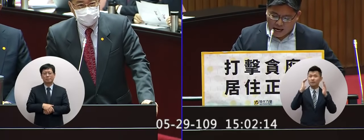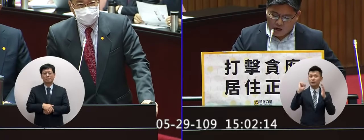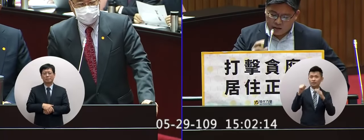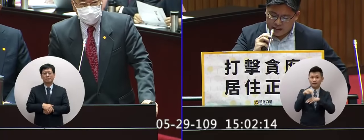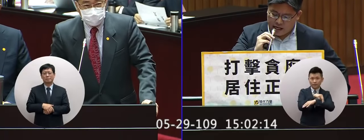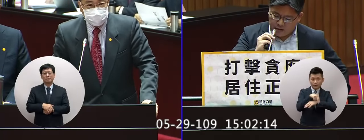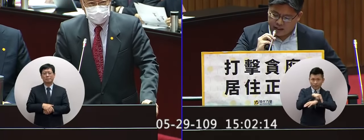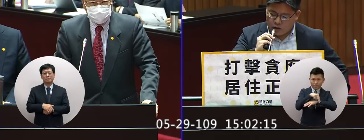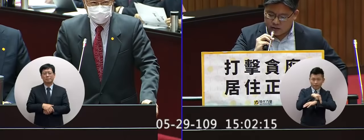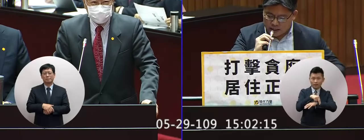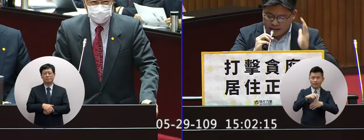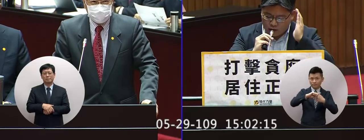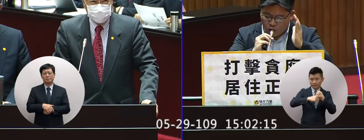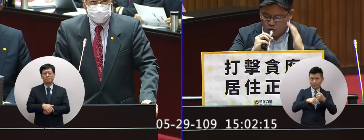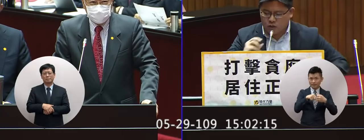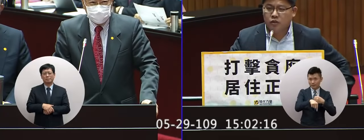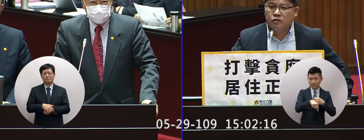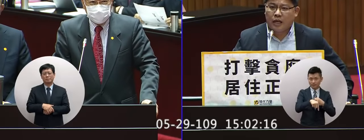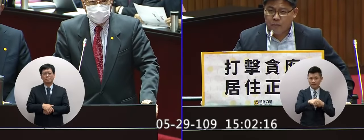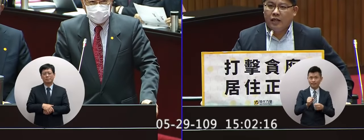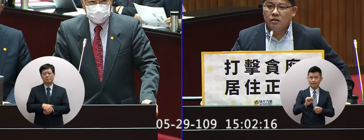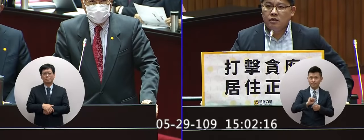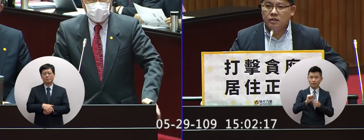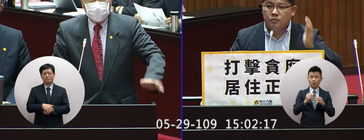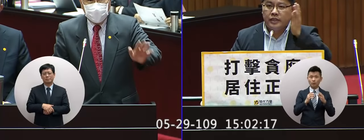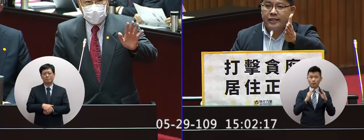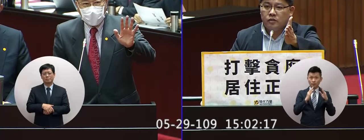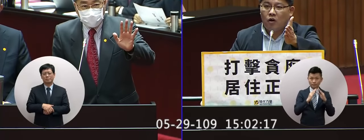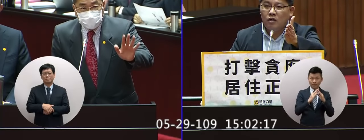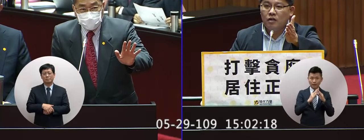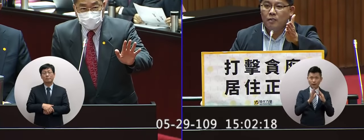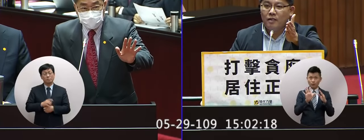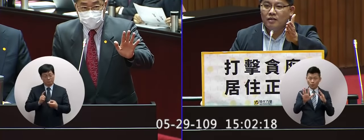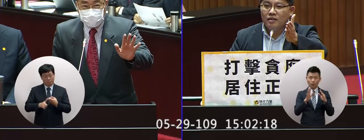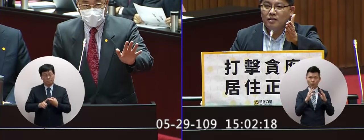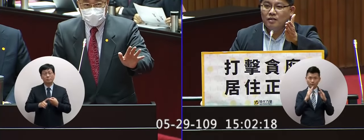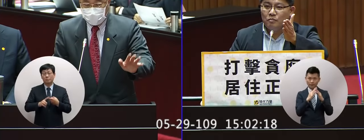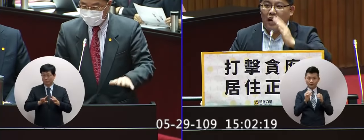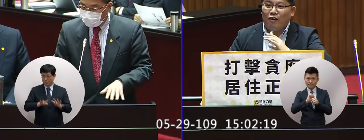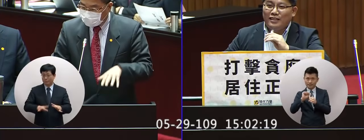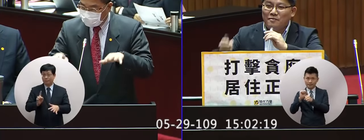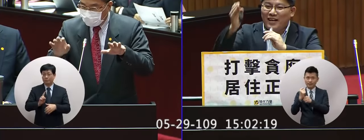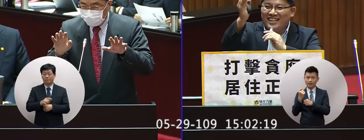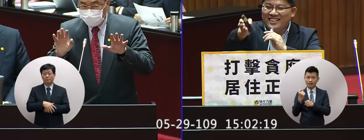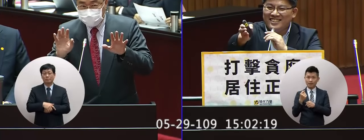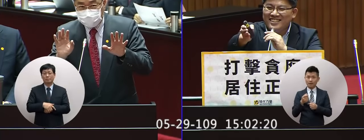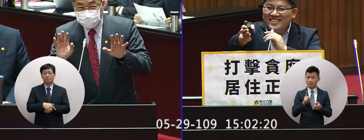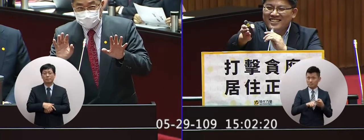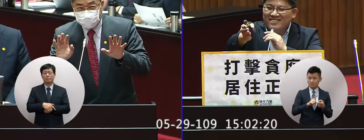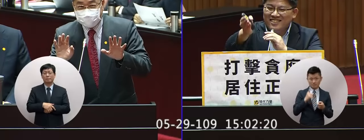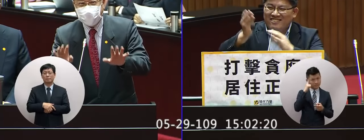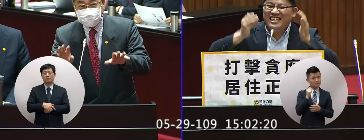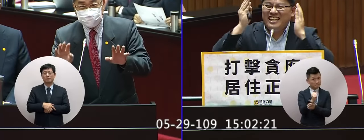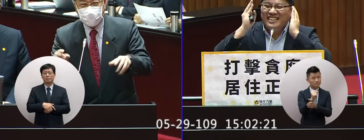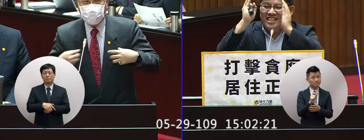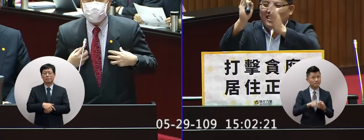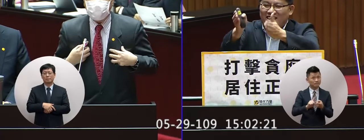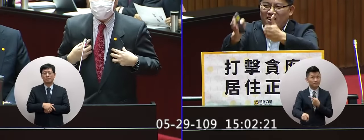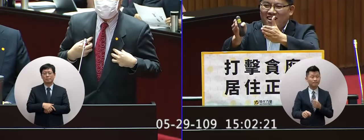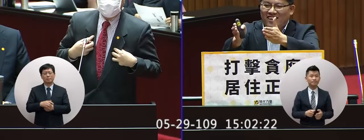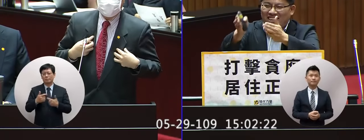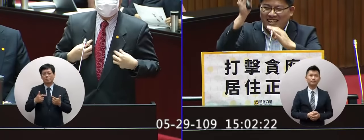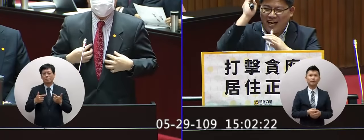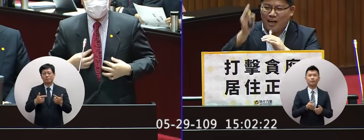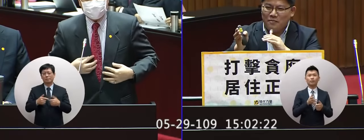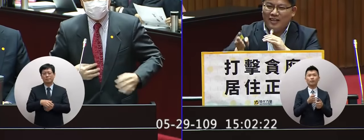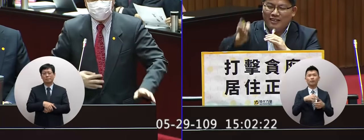版本呐吼，应该要认同增加多户持有成本？你是不是认同？ 今嘛是安尼啦， 今嘛请问你，你内